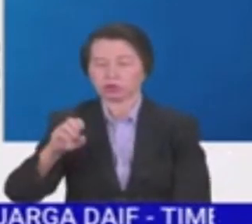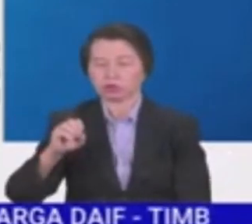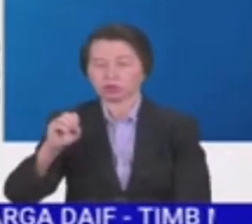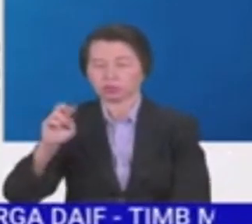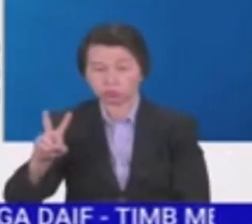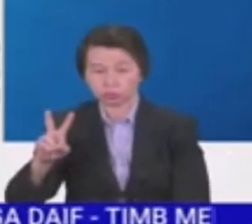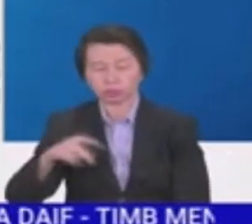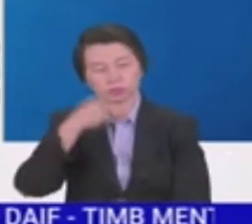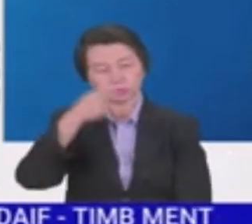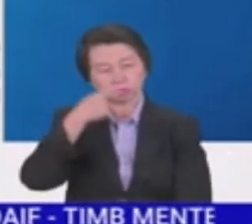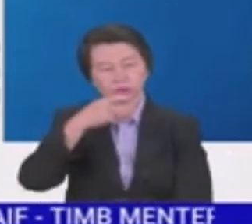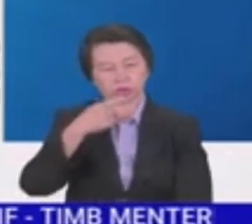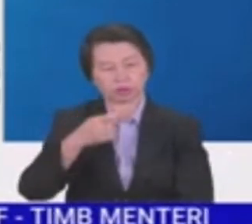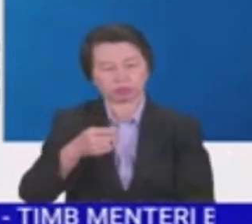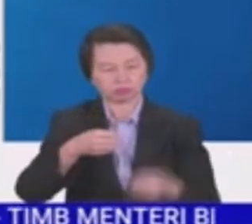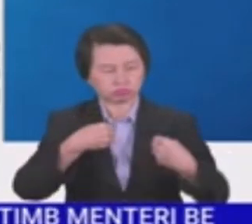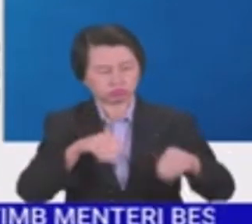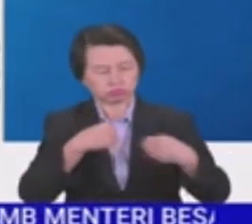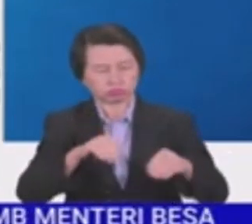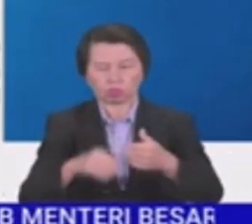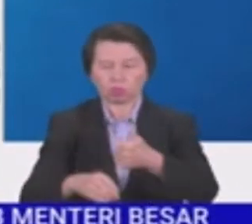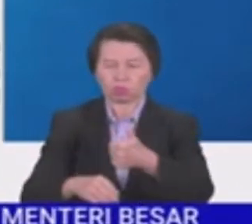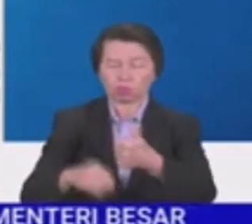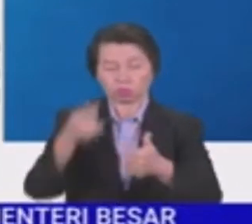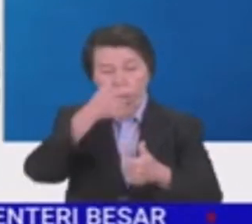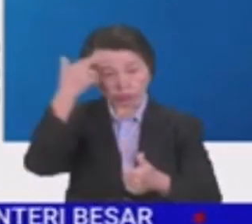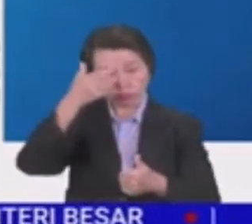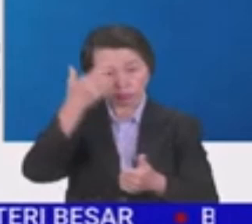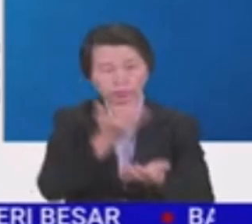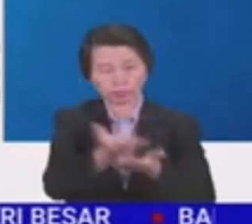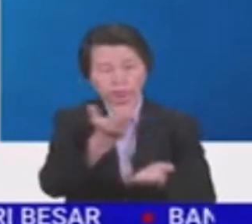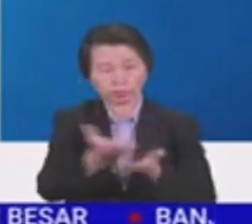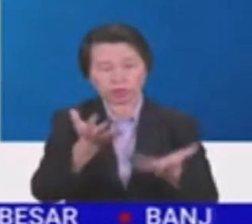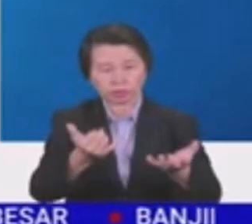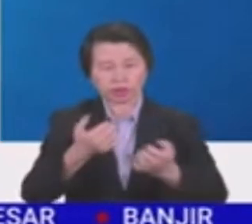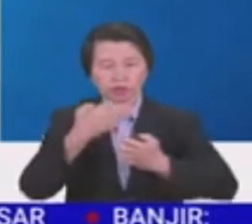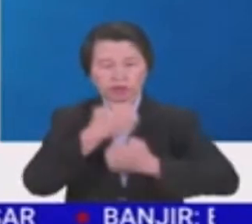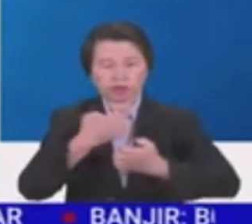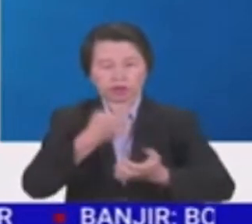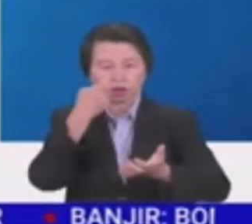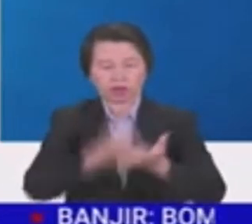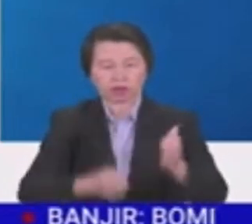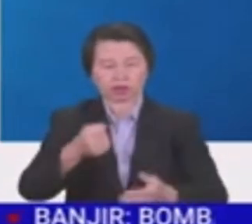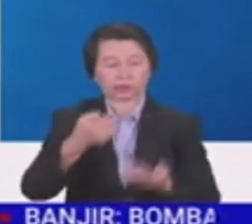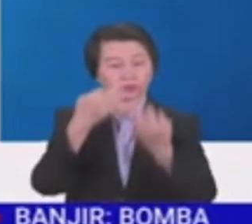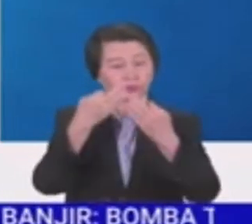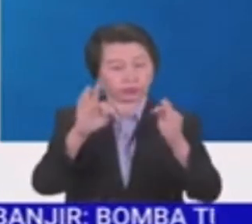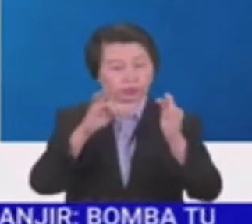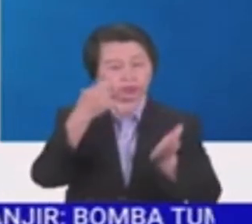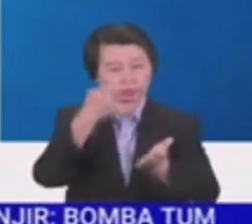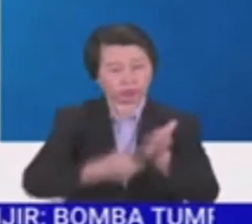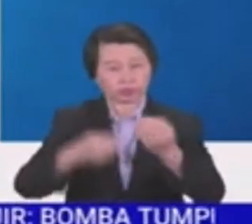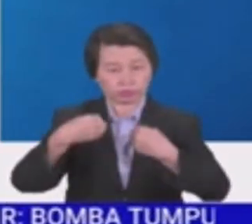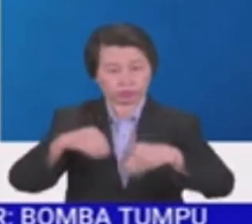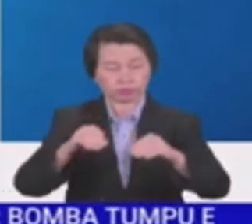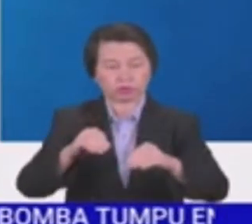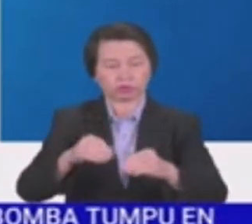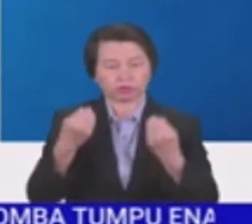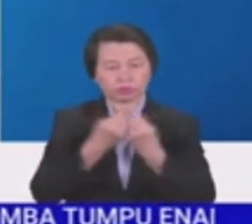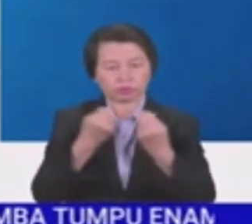bin Ahmad berkata permintaan yang tinggi didorong faktor pembeli yang ingin menikmati harga pelepasan Cukai jualan